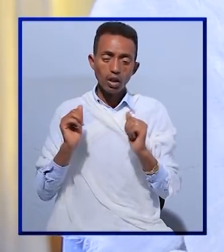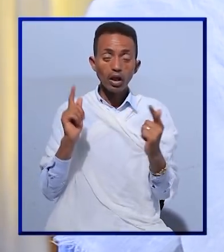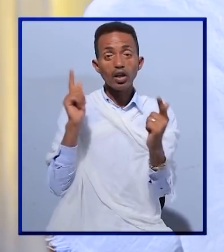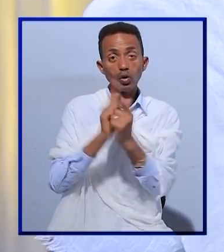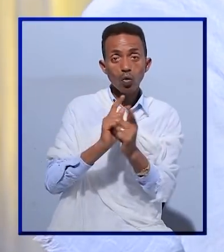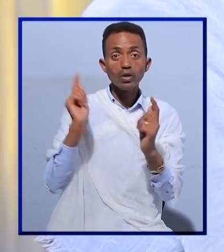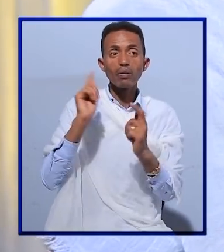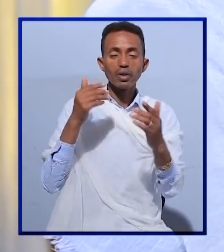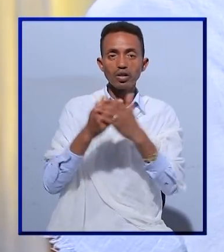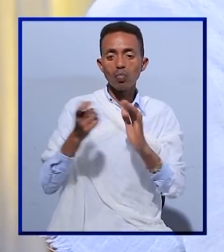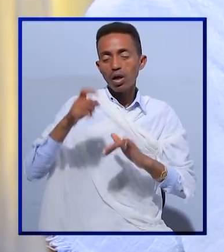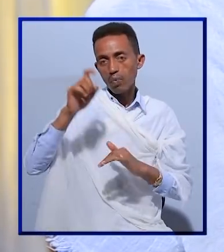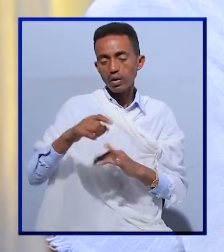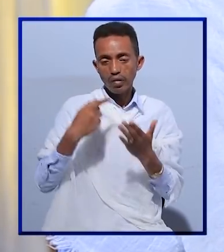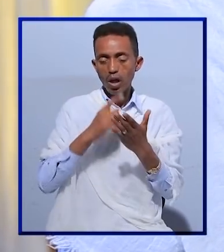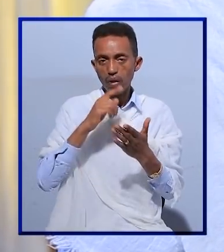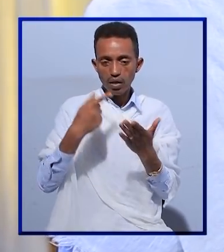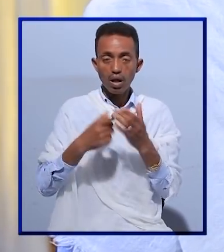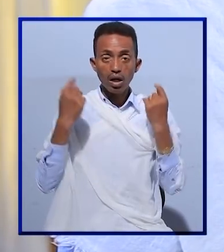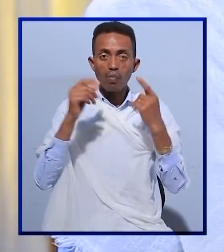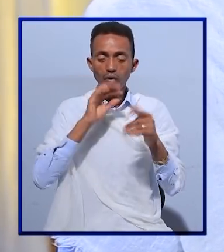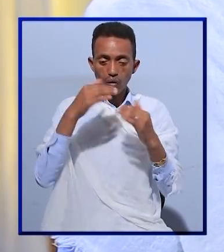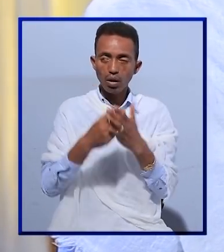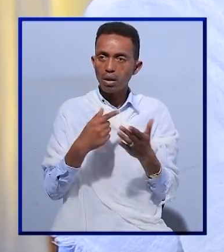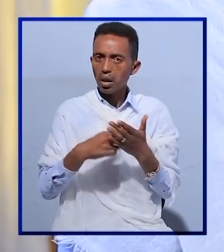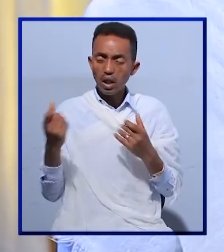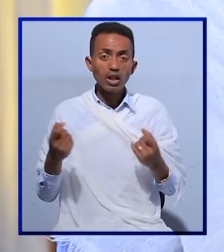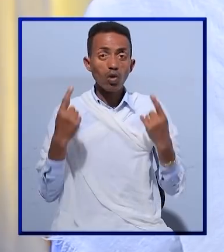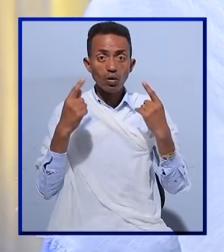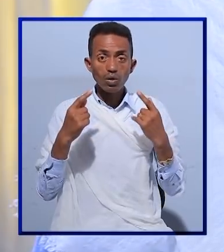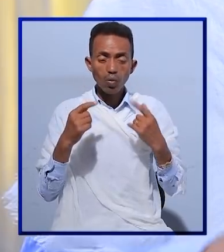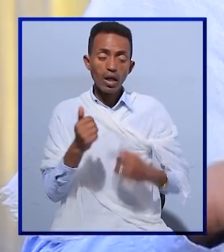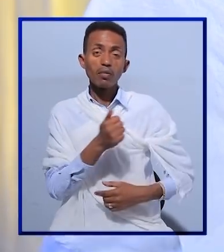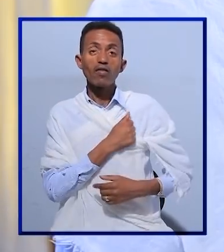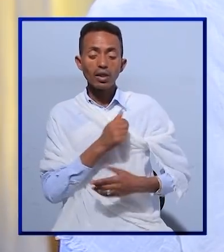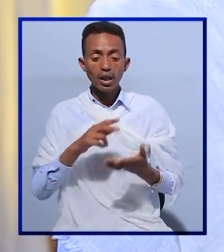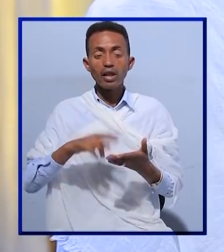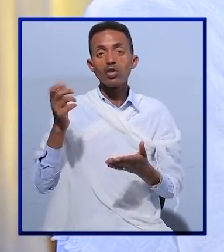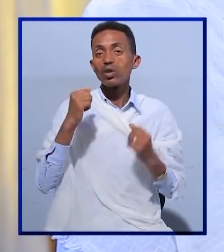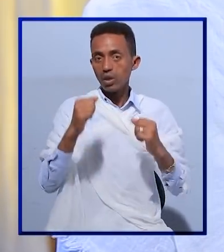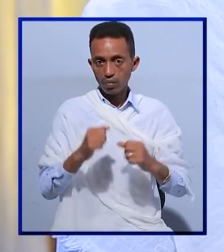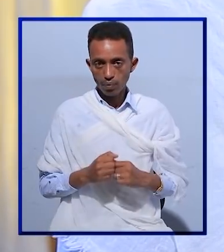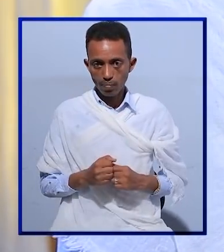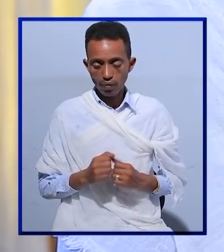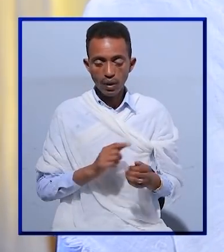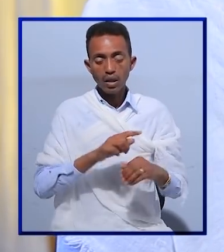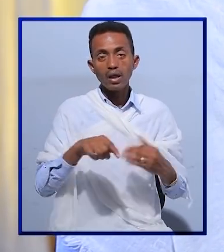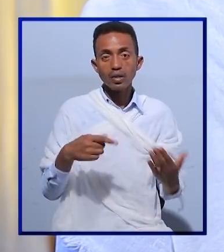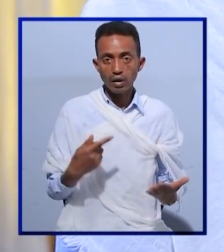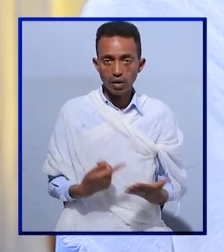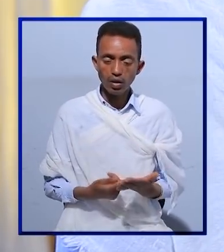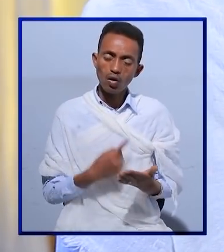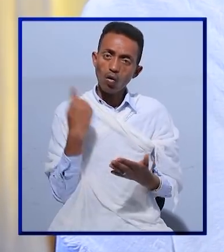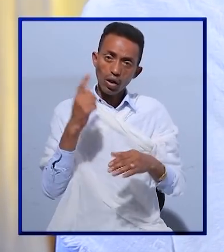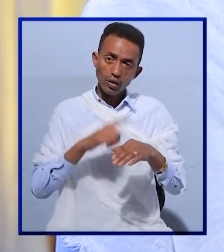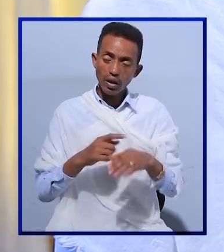ግንኙነቱ እስከምን ድረስ ነው መሆን ያለበት የሚለውን አግባብ ካለመረዳት ምናልባትም ተደርቶ ከመዳፈር የተነሳ ሊሆን ይችላል።